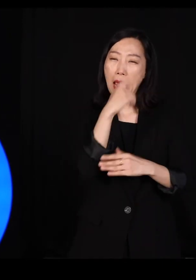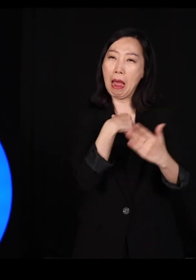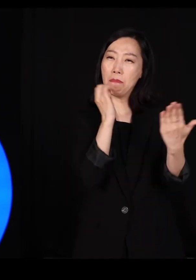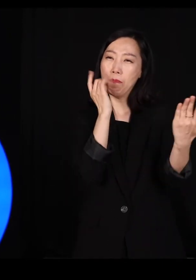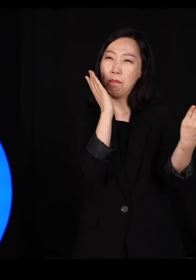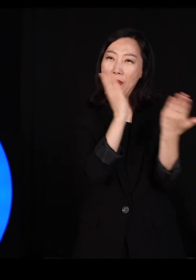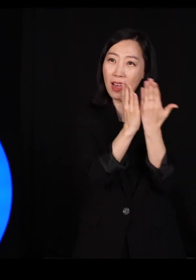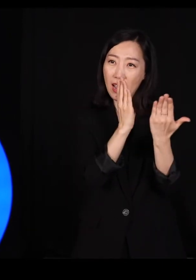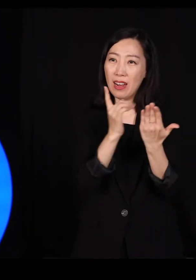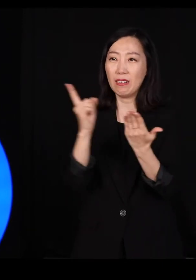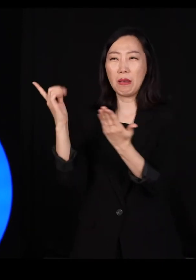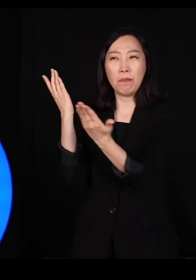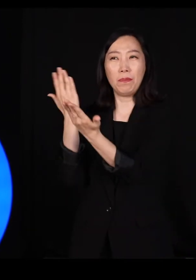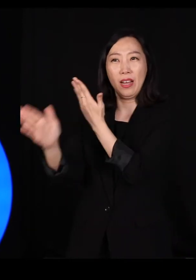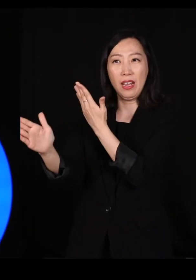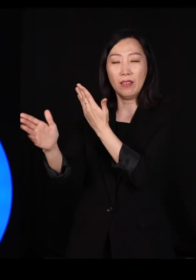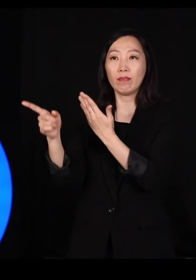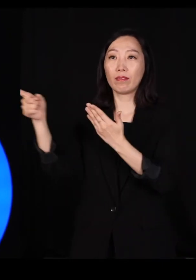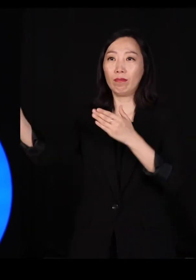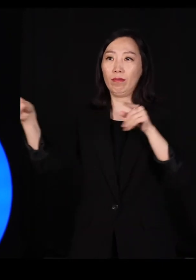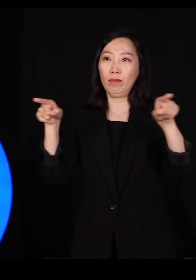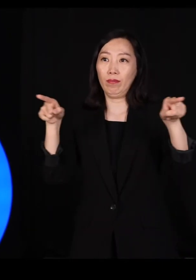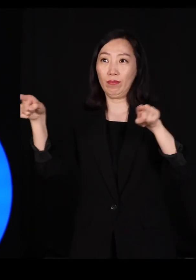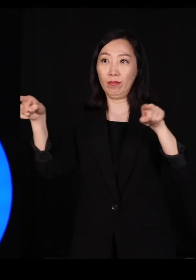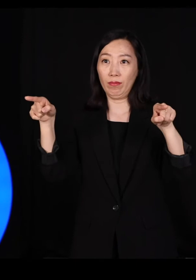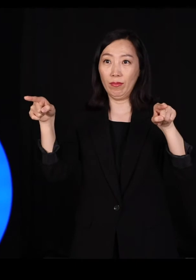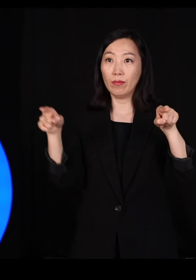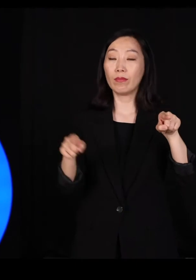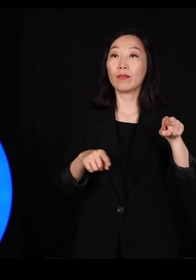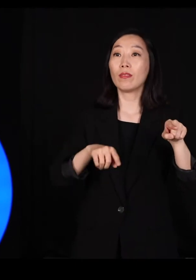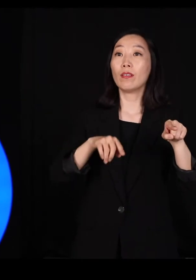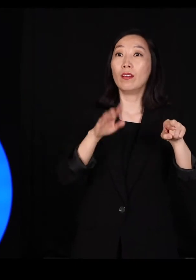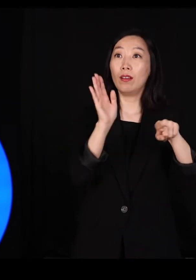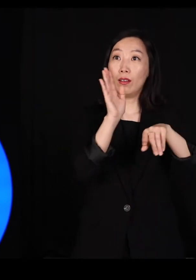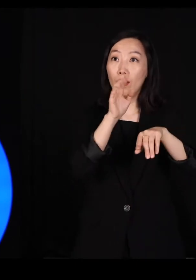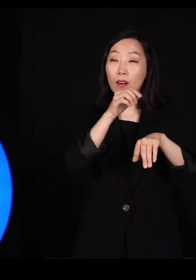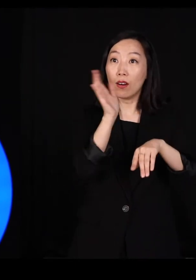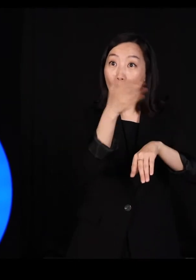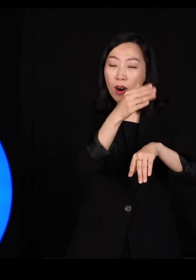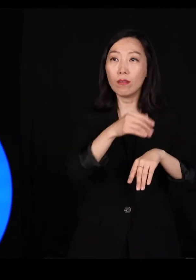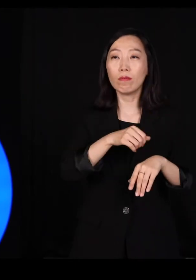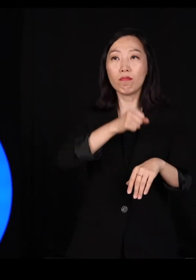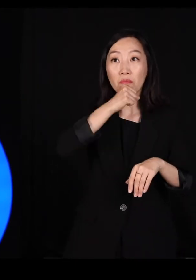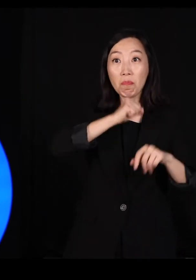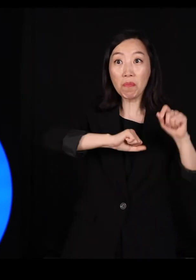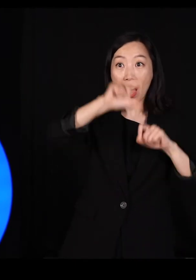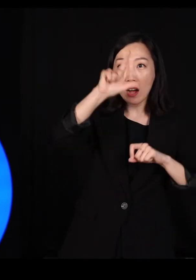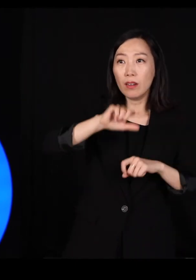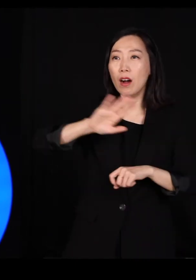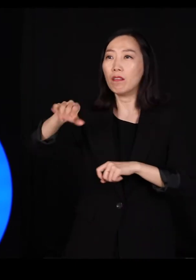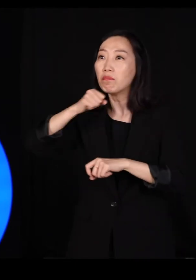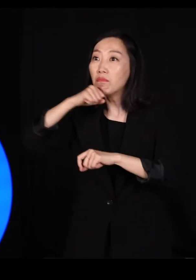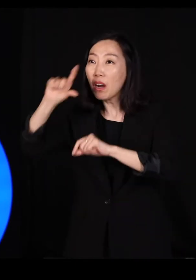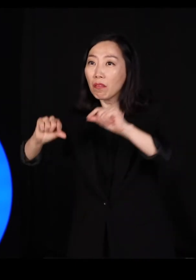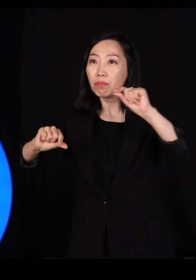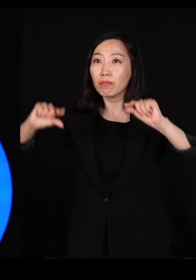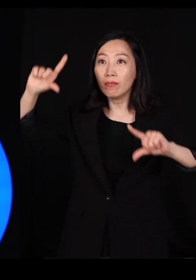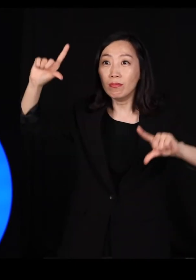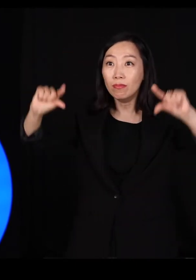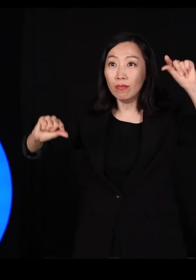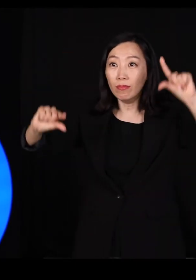맞히지 못한 쪽, 그 양쪽을 나눠 보니까 한쪽은 에고 네트워크 밀도가 높고 한쪽은 낮더라는 겁니다. 어느 쪽이